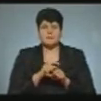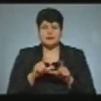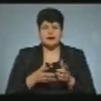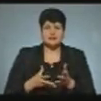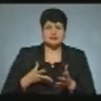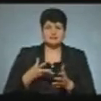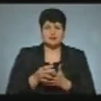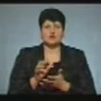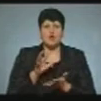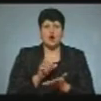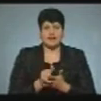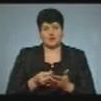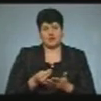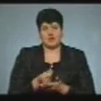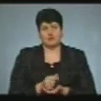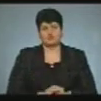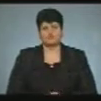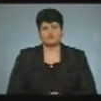сплачувала орендну плату.